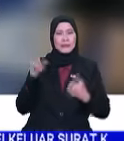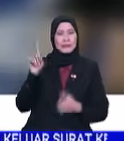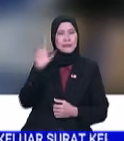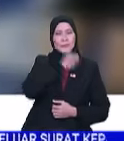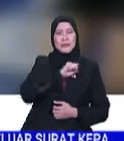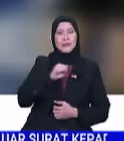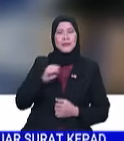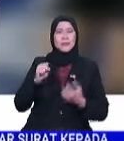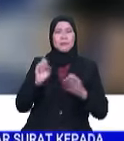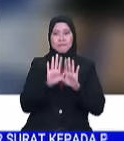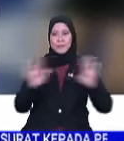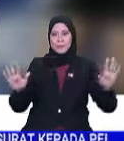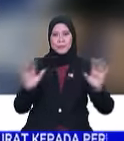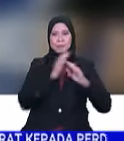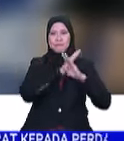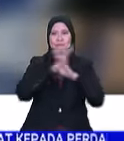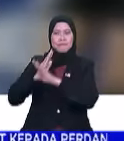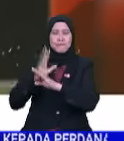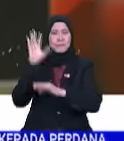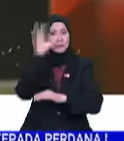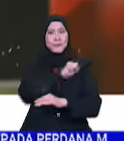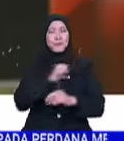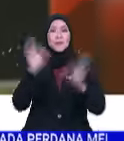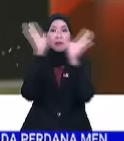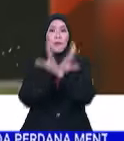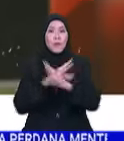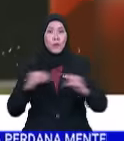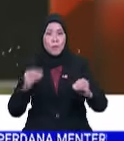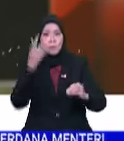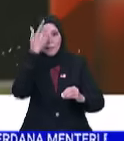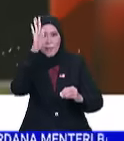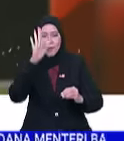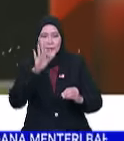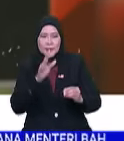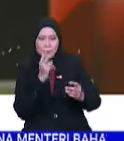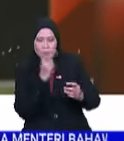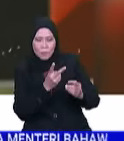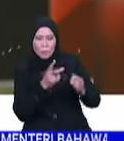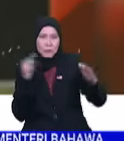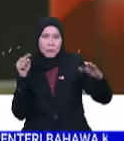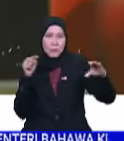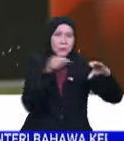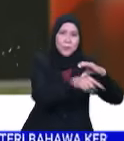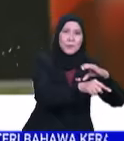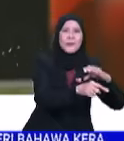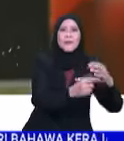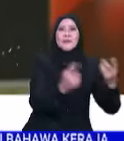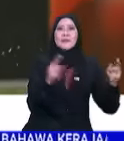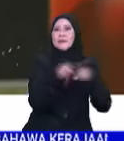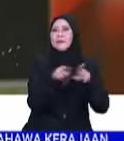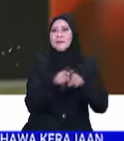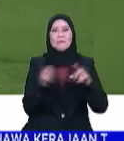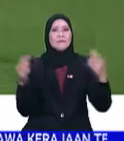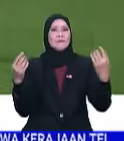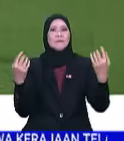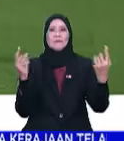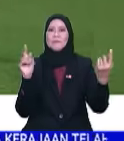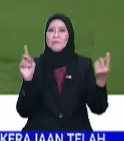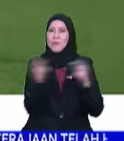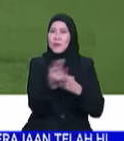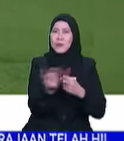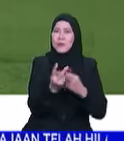kealpaan barisan pertahanan membawa padah apabila Sarawak United bijak menghidu ruang untuk meledak gol penyamaan hasil percubaan